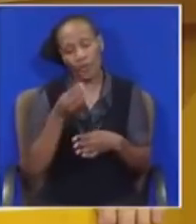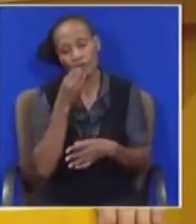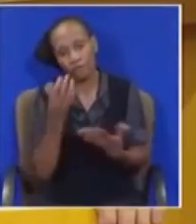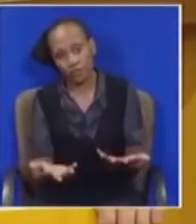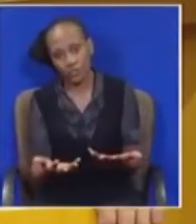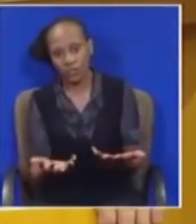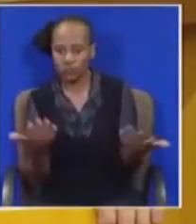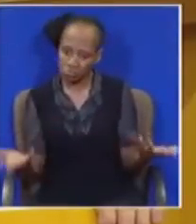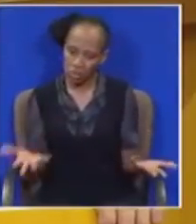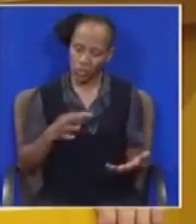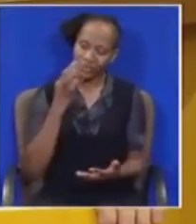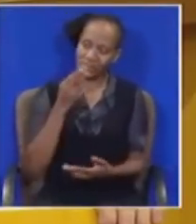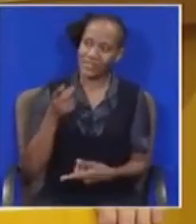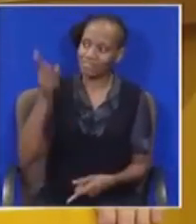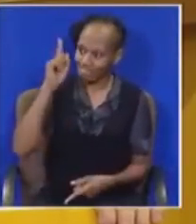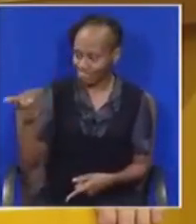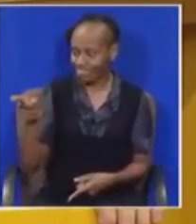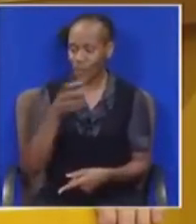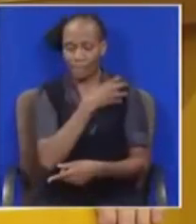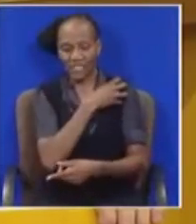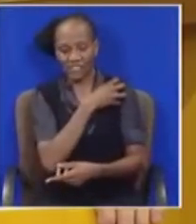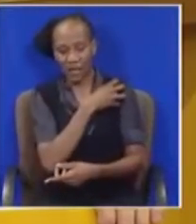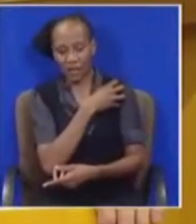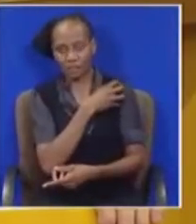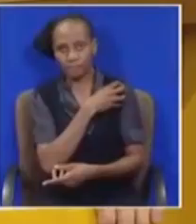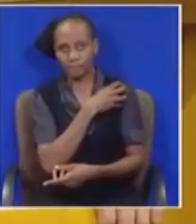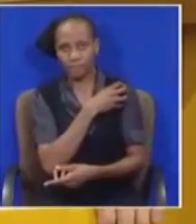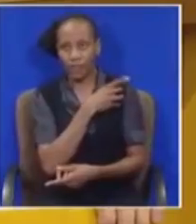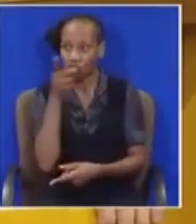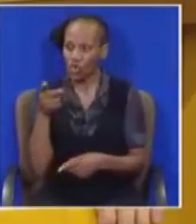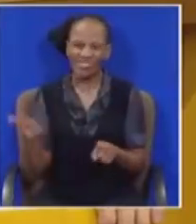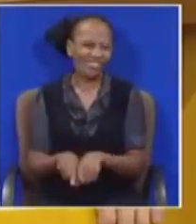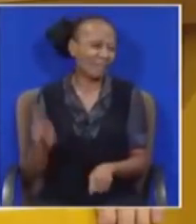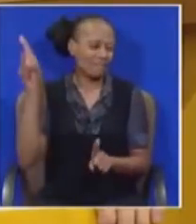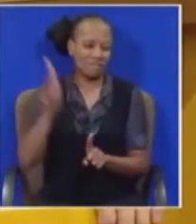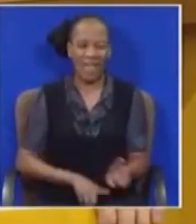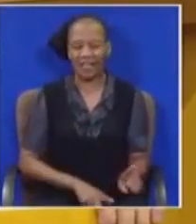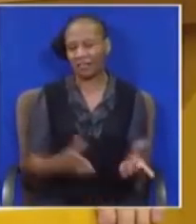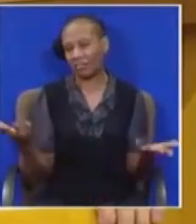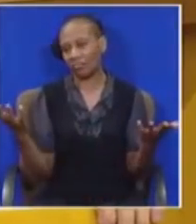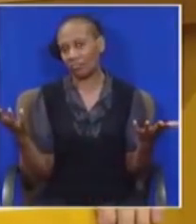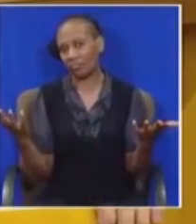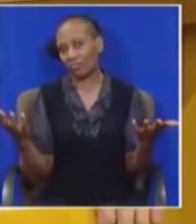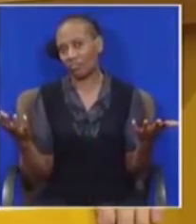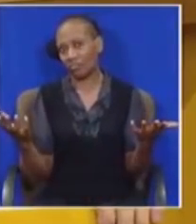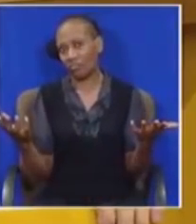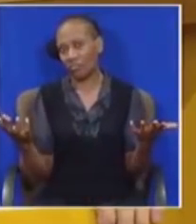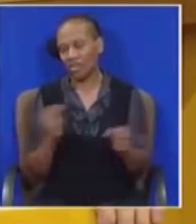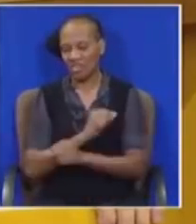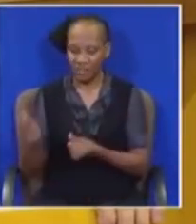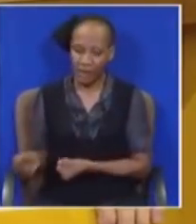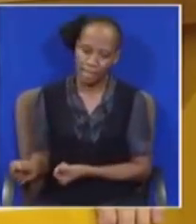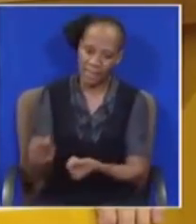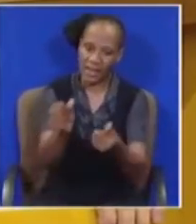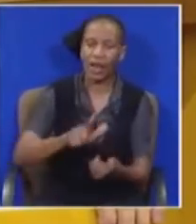u as minister is die mislukking van grondhervorming in Suid-Afrika. Dit is hoekom ons is waar